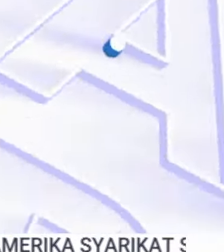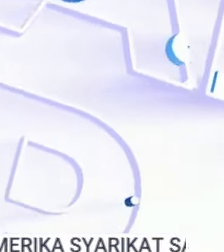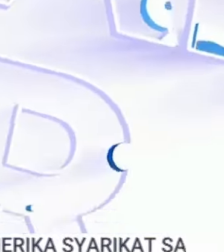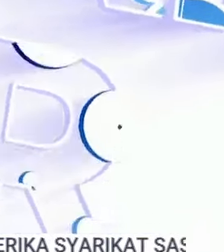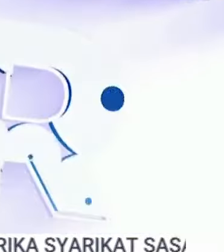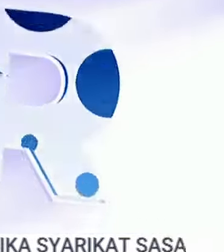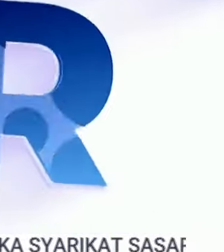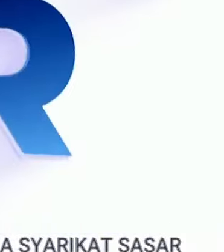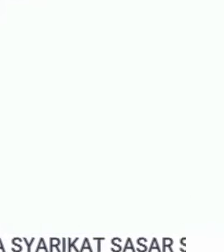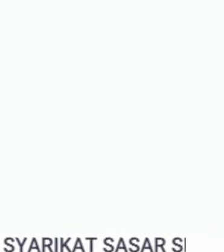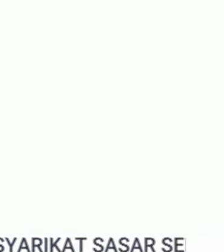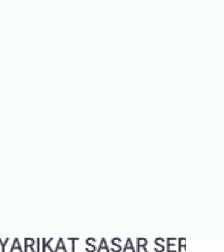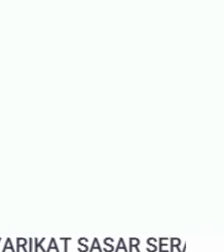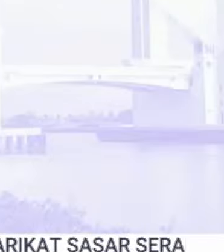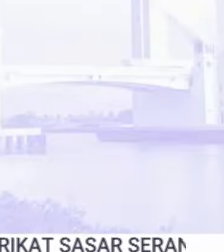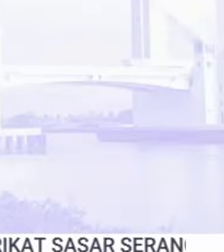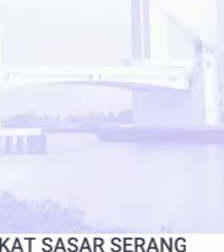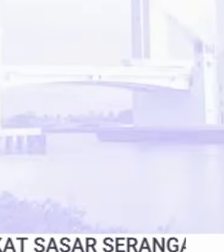Malaysia